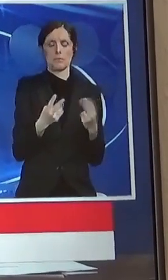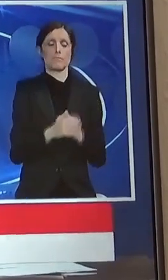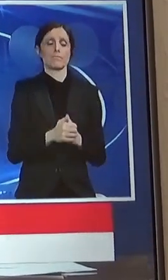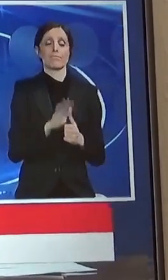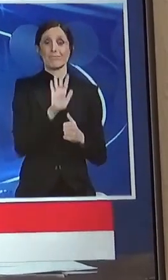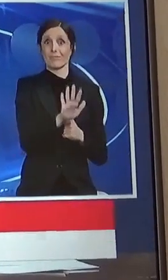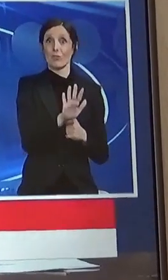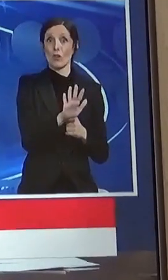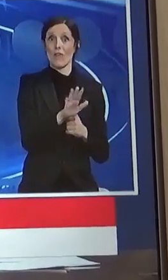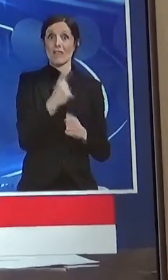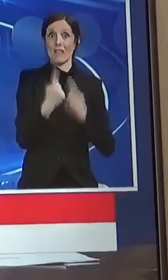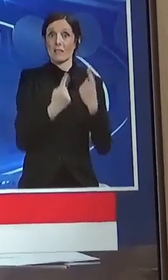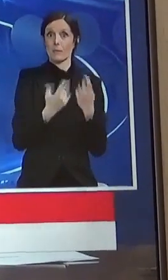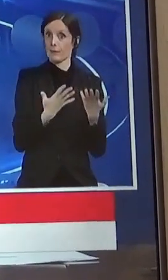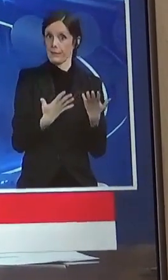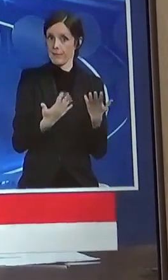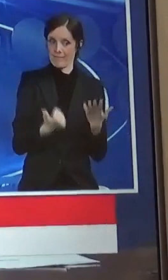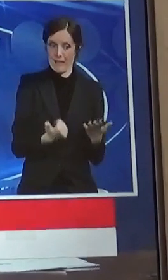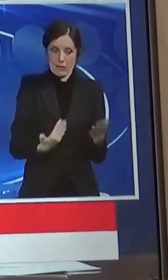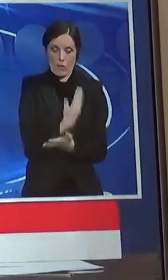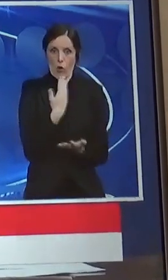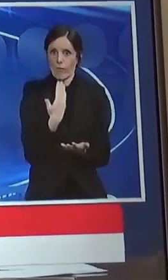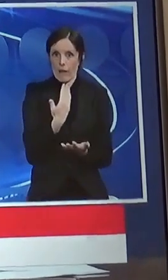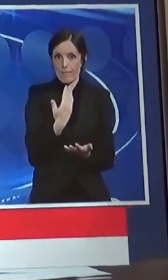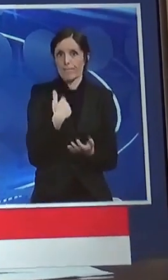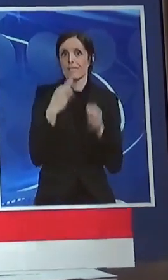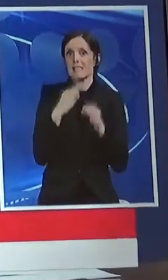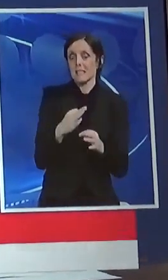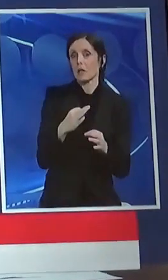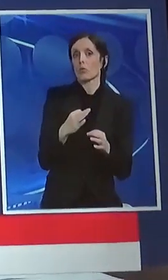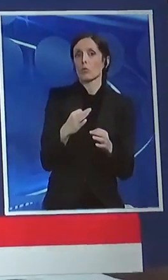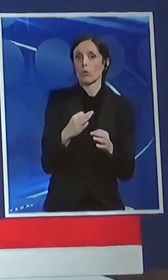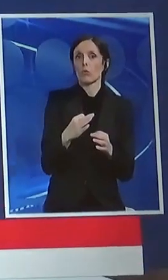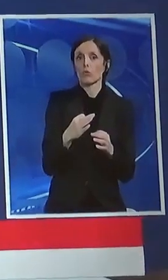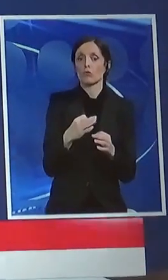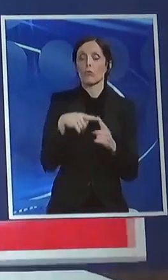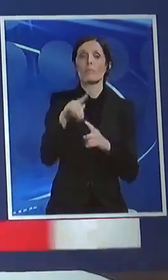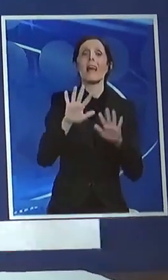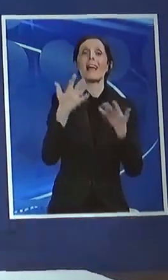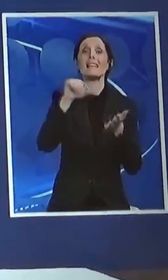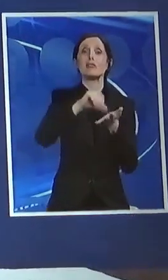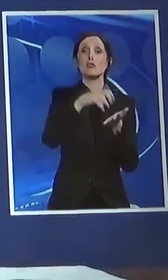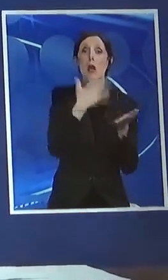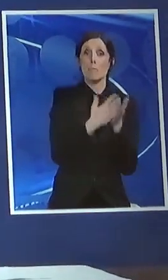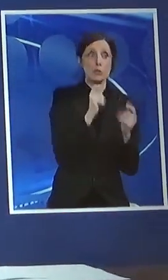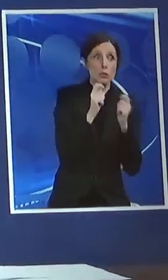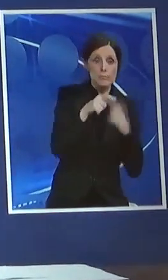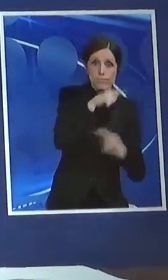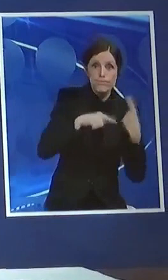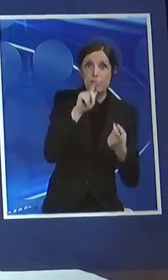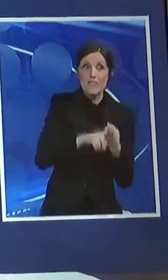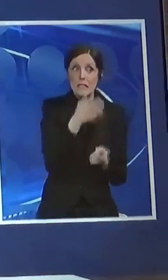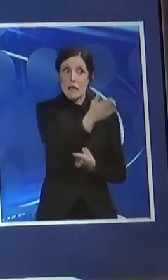situacija koja je nova, o kojoj će se raspravljati svakako i na kriznom štabu, gde je potrebno